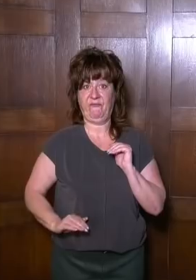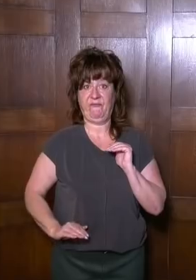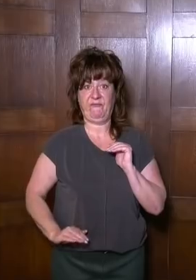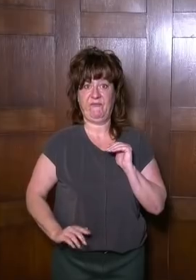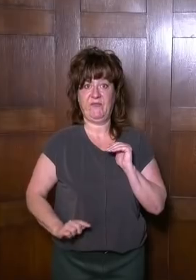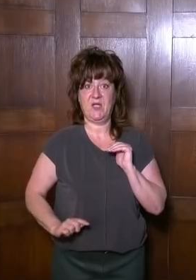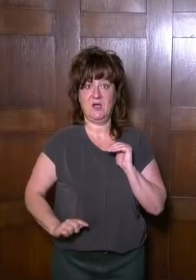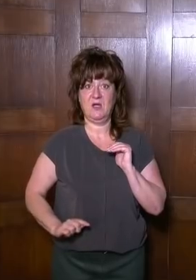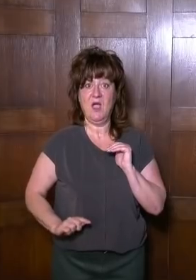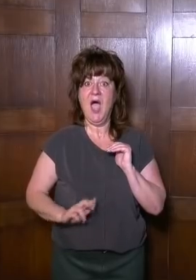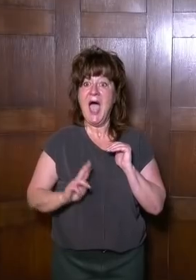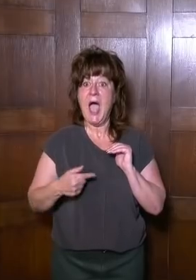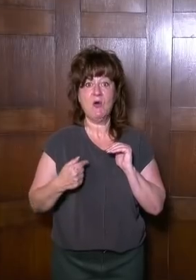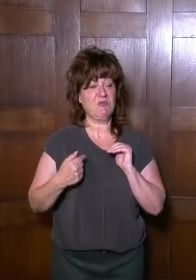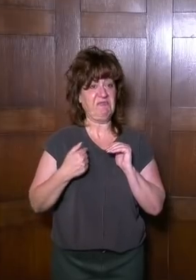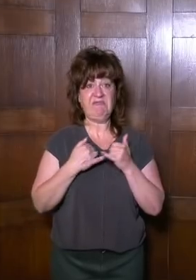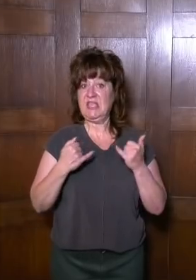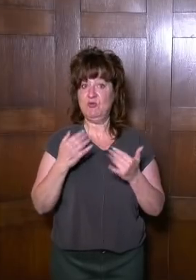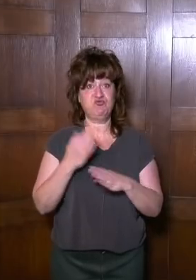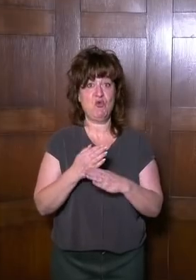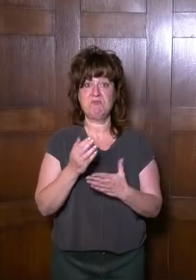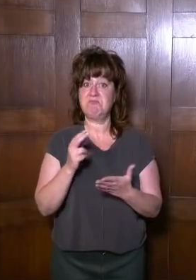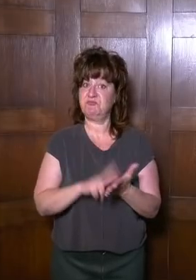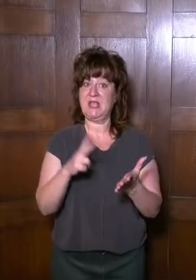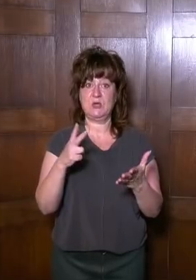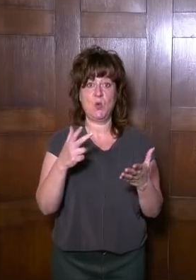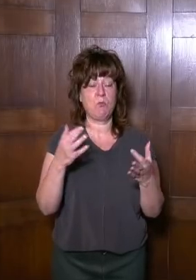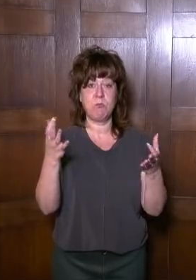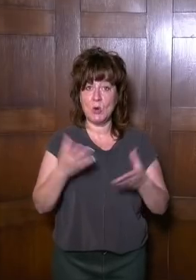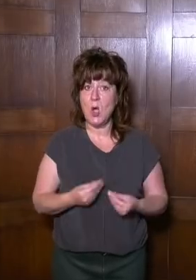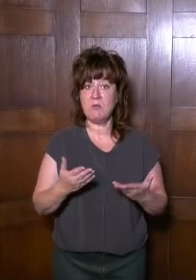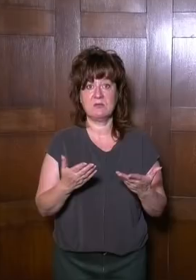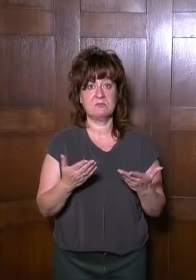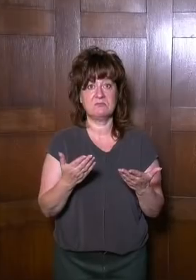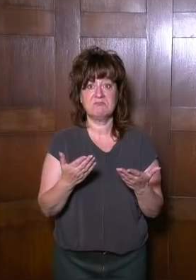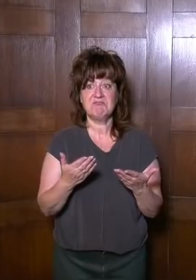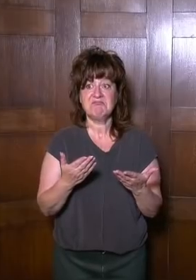unten, das wurde uns auch immer wieder mal bestätigt. Also so war die Beschaffung von